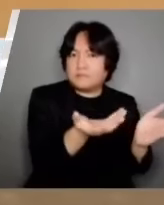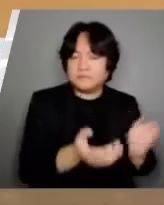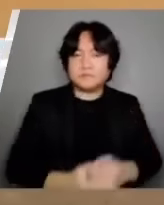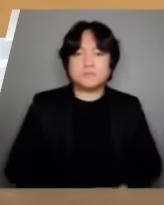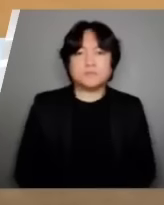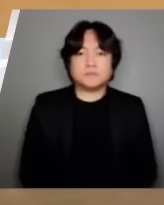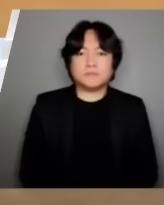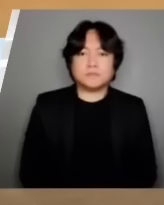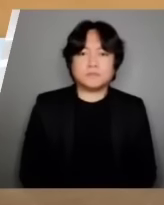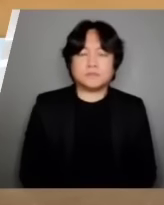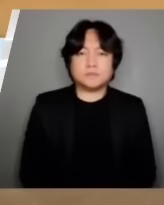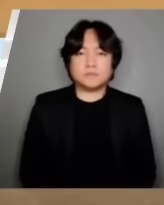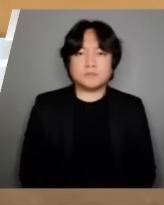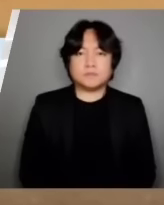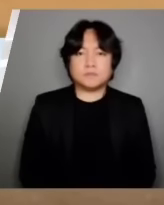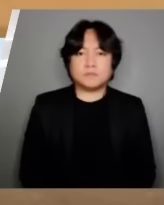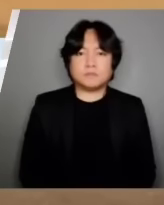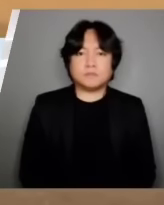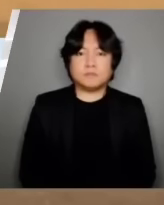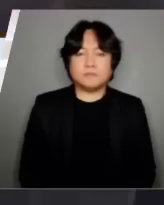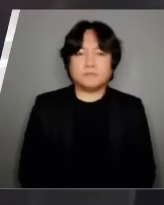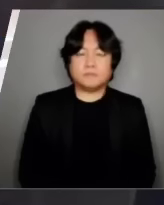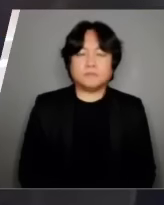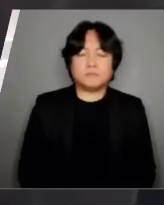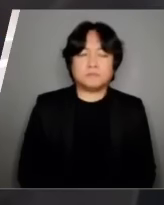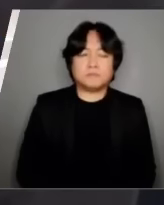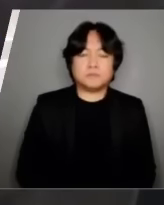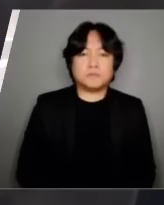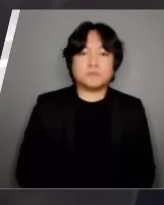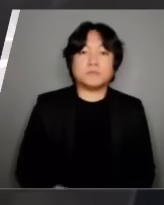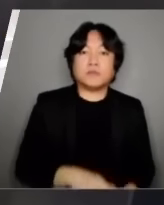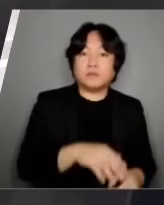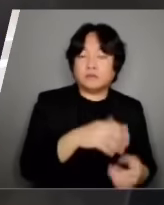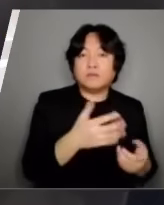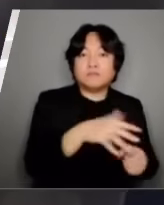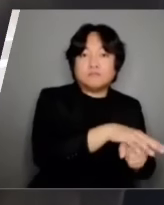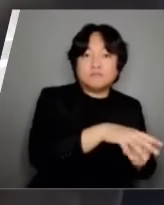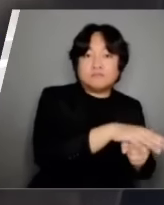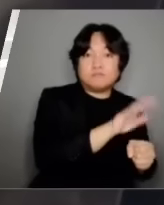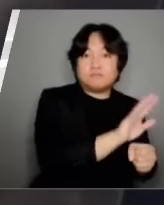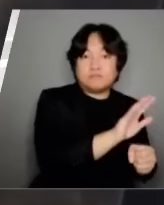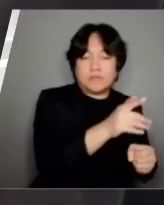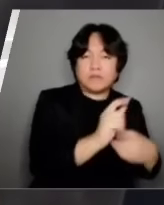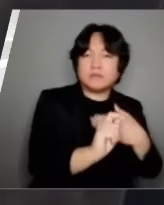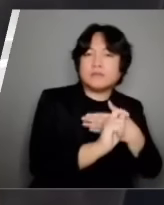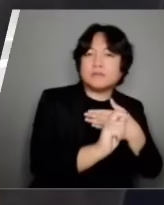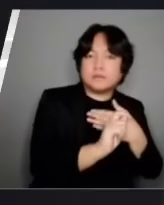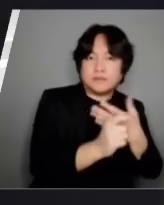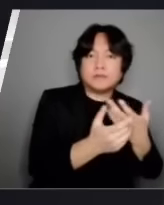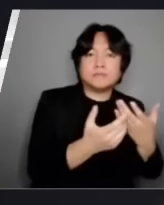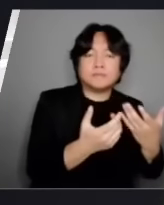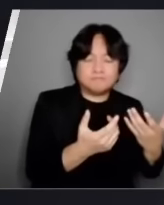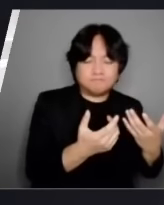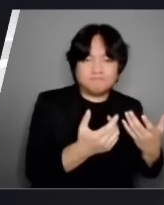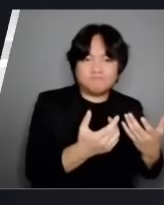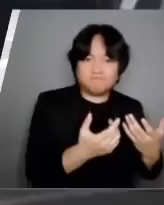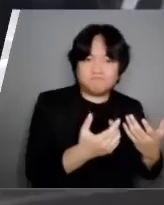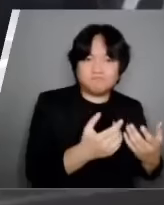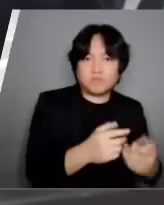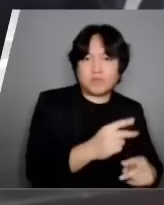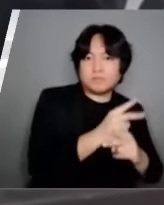Sa kabila ng temporary protection order na inilabas ng Davao City Regional Trial Court, hindi nagpatinag ang pulisya at hindi umalis sa